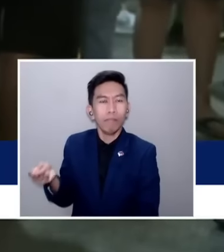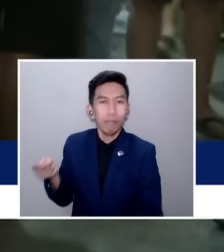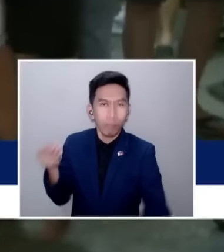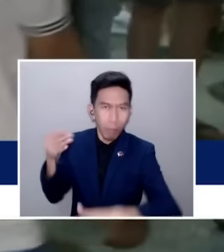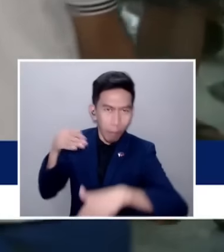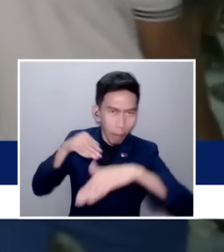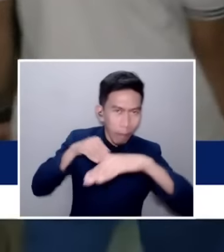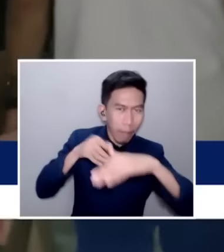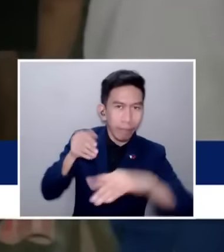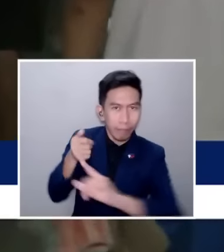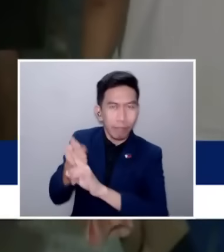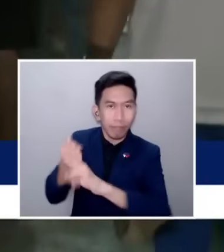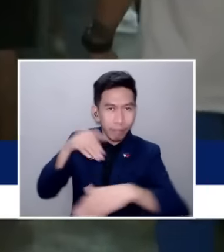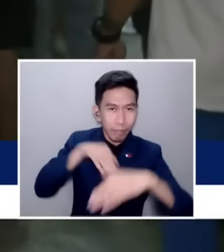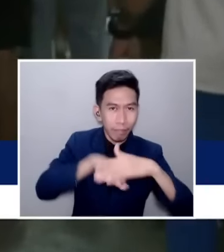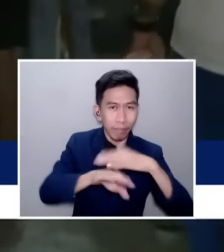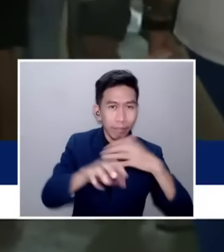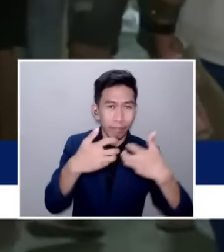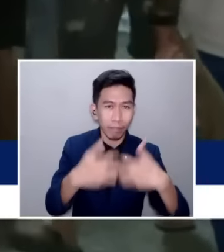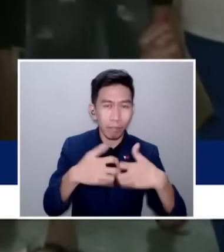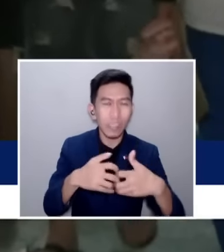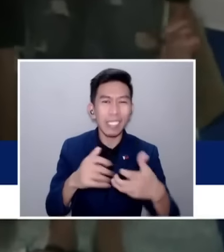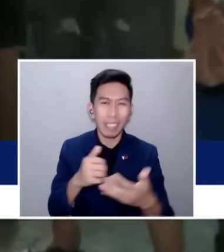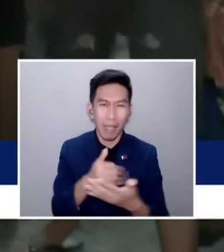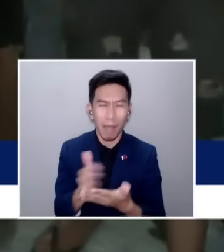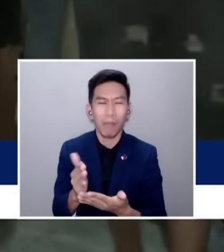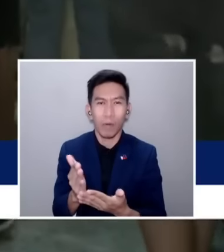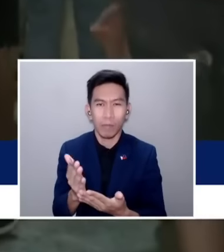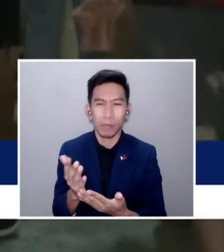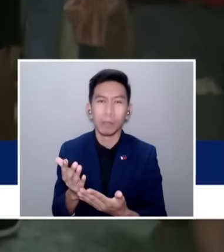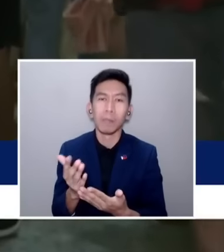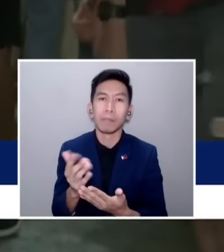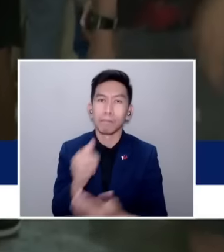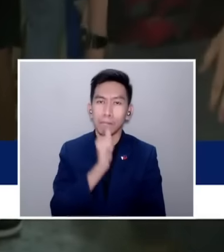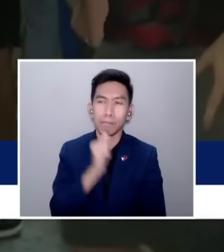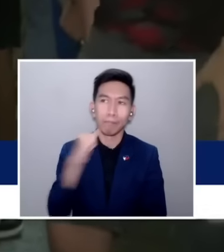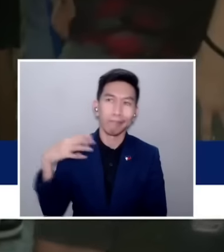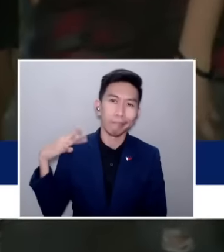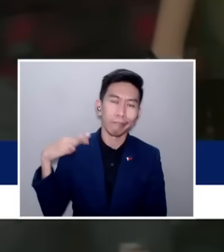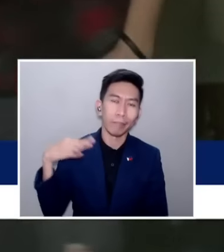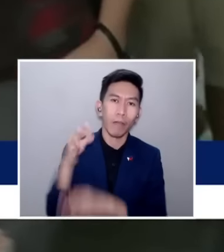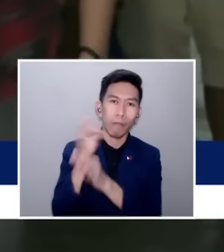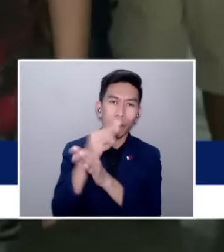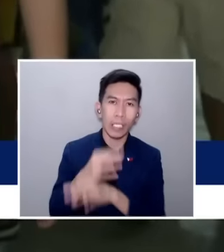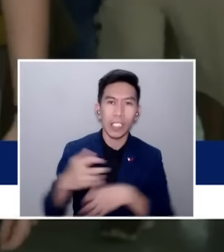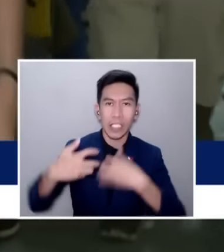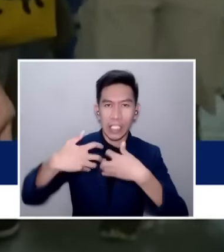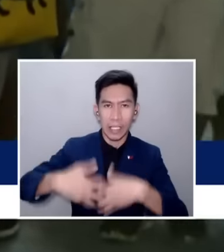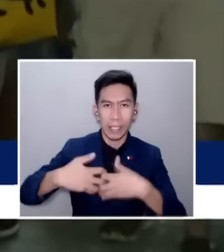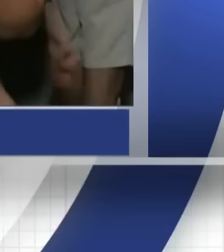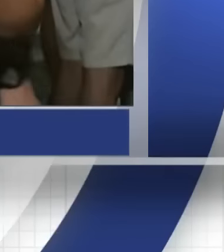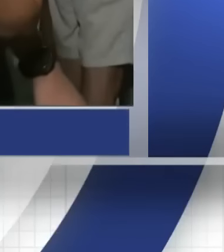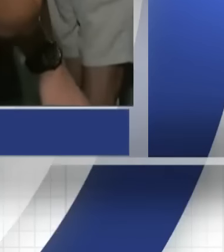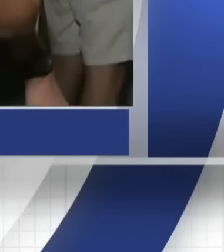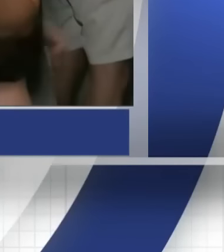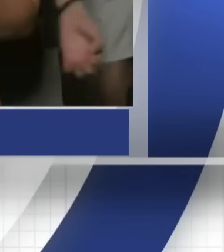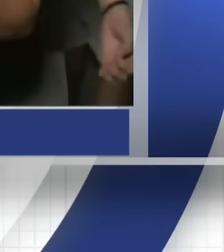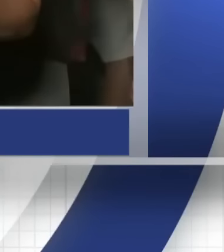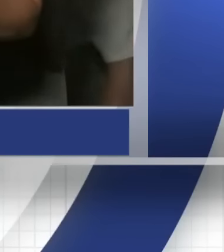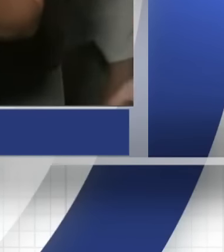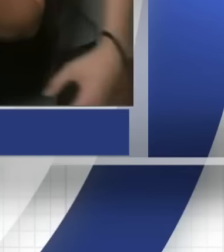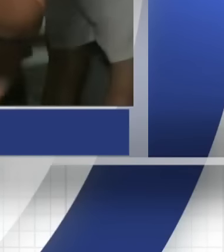BCM. So may pangilan-ilan pa rin na ganyan na maghihintay daw sila hanggang maayos yung BCM. Bernadette. Talaga nakikita natin gusto